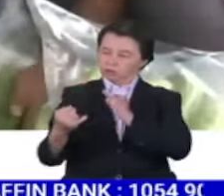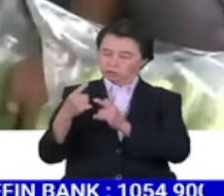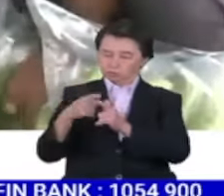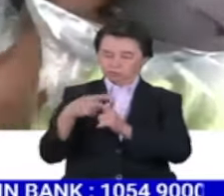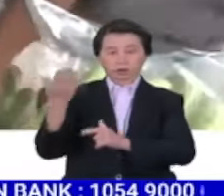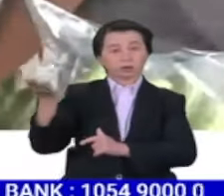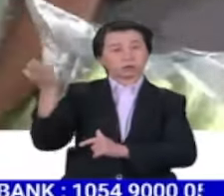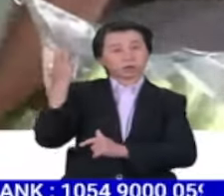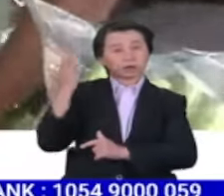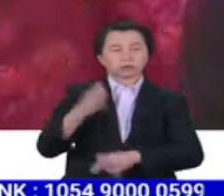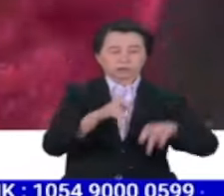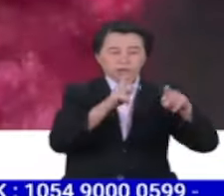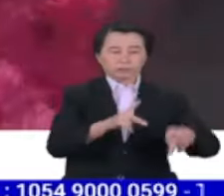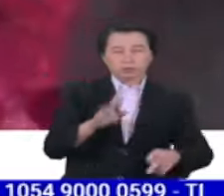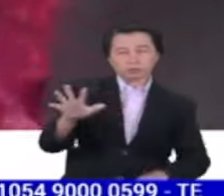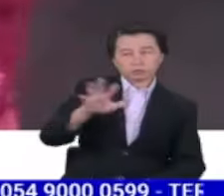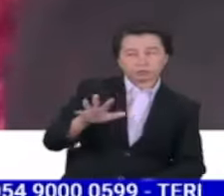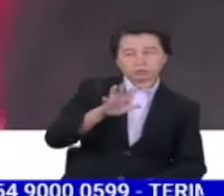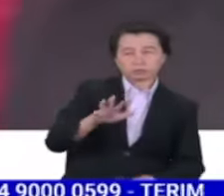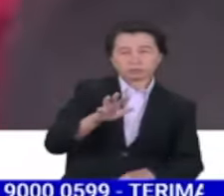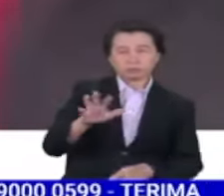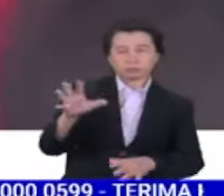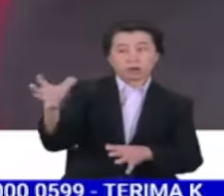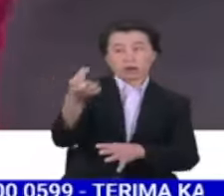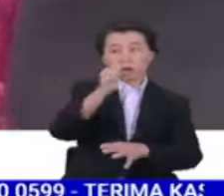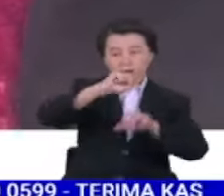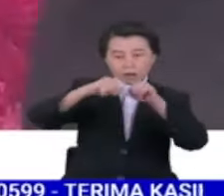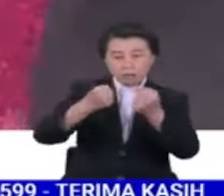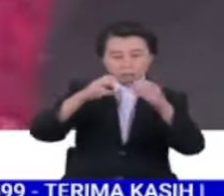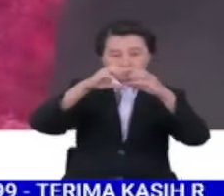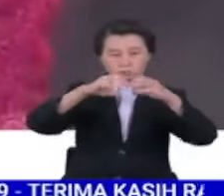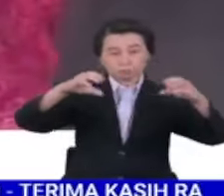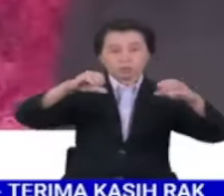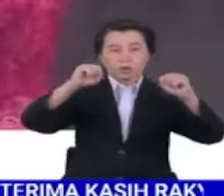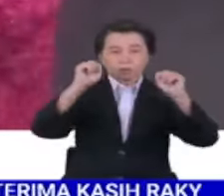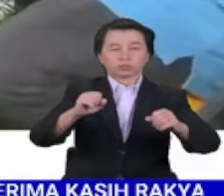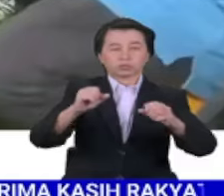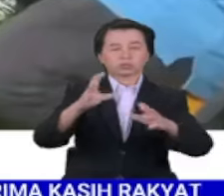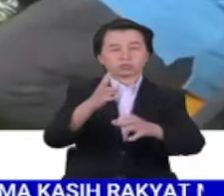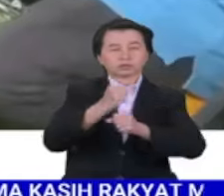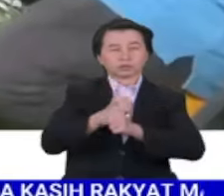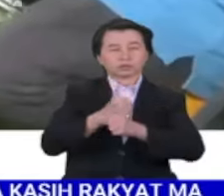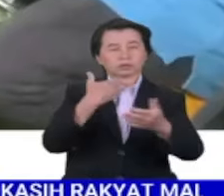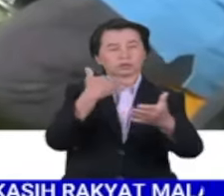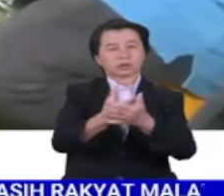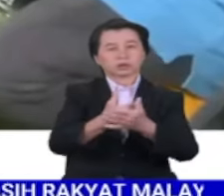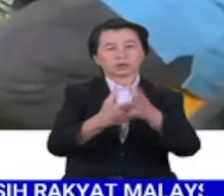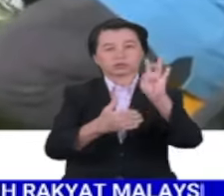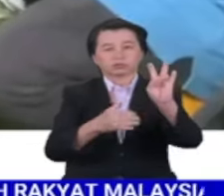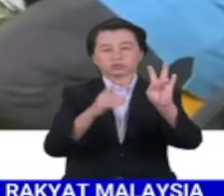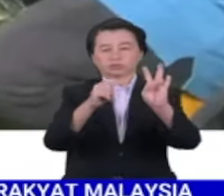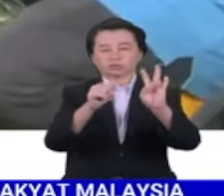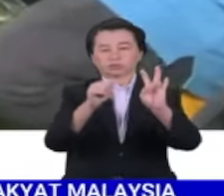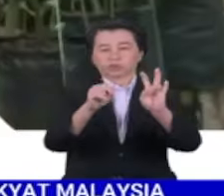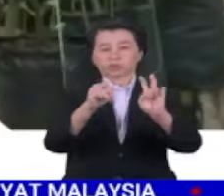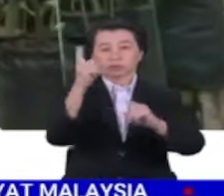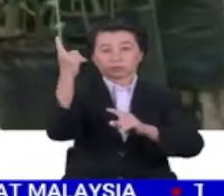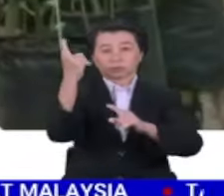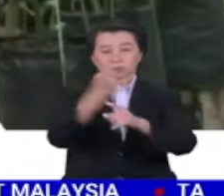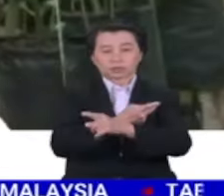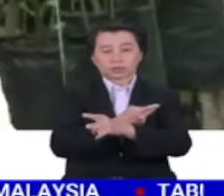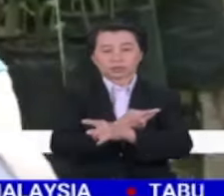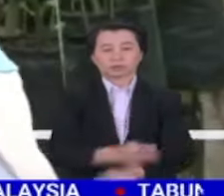dia hanya mencangkokkan hasil tuayan keseluruhan timun mampu dicapai sehingga tujuh tanah Semusim